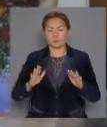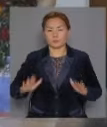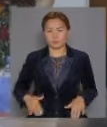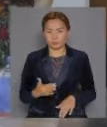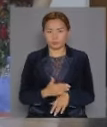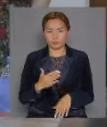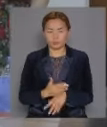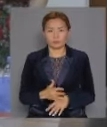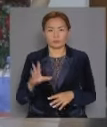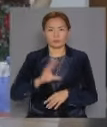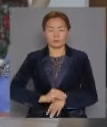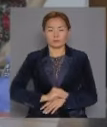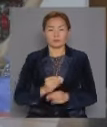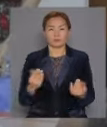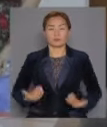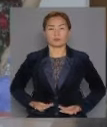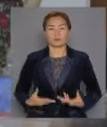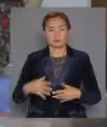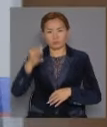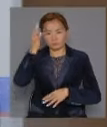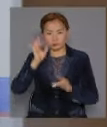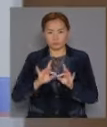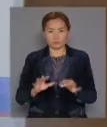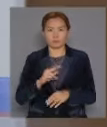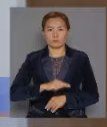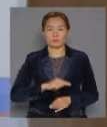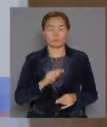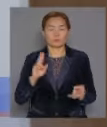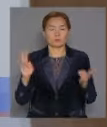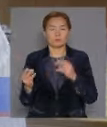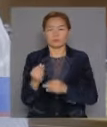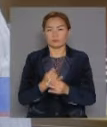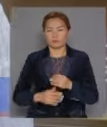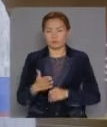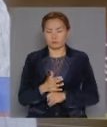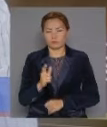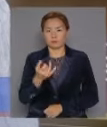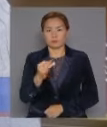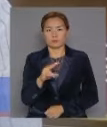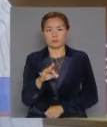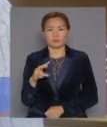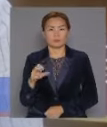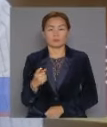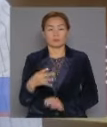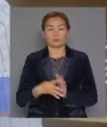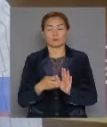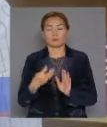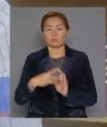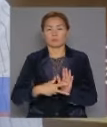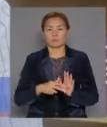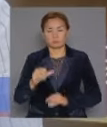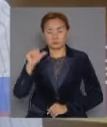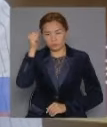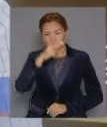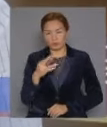кітапханасында өткен кеште сыншы өмірден естеліктер айтылып, еңбектері ел талқысына түсті. Зейнолла Серікқалиұлы 1938